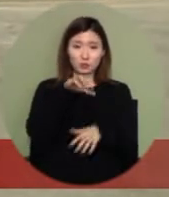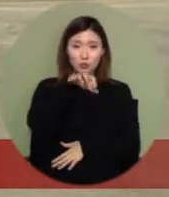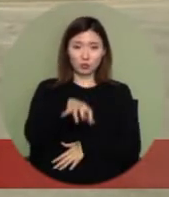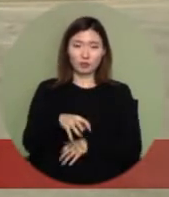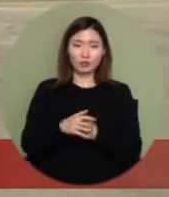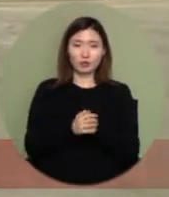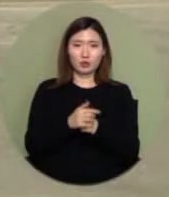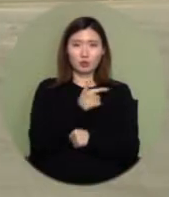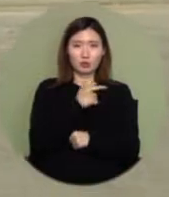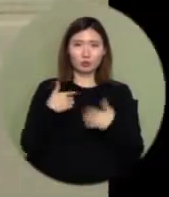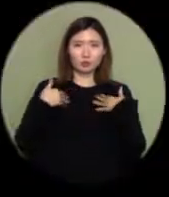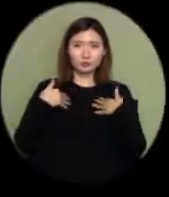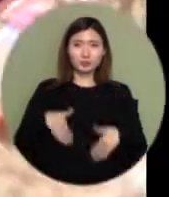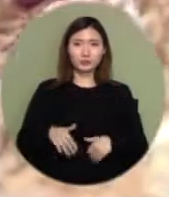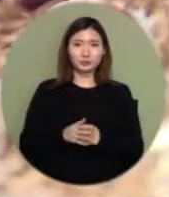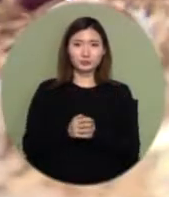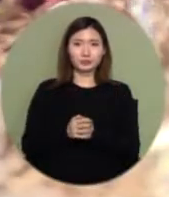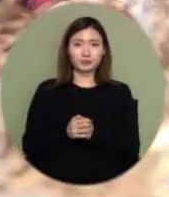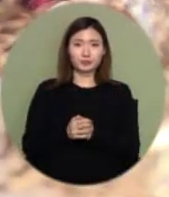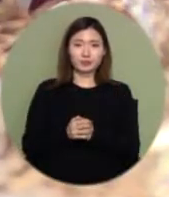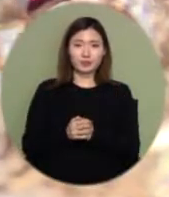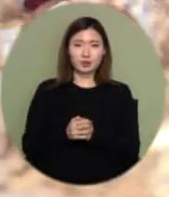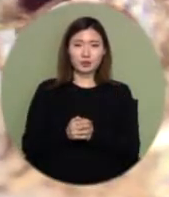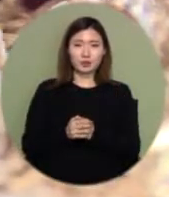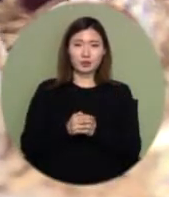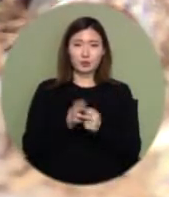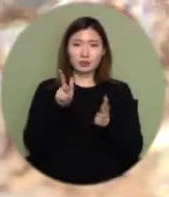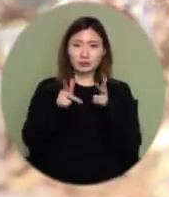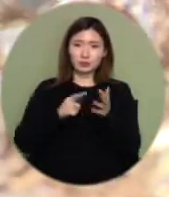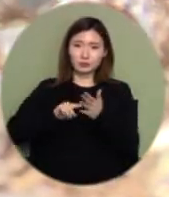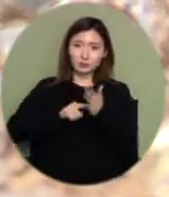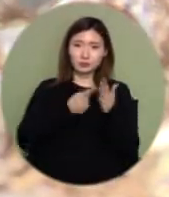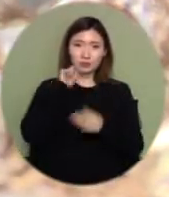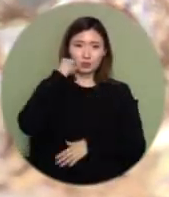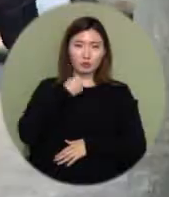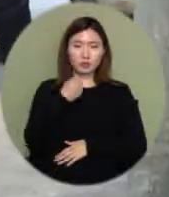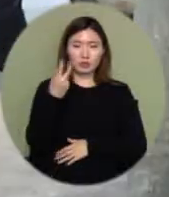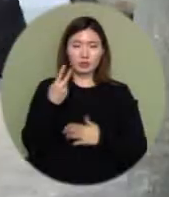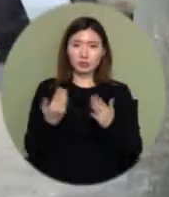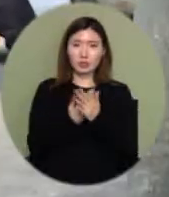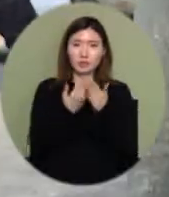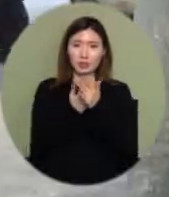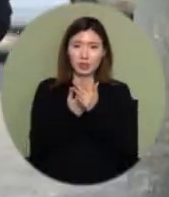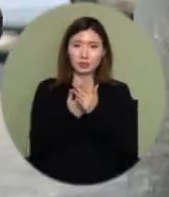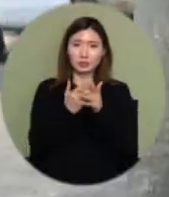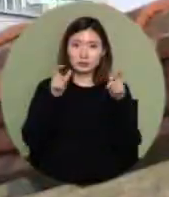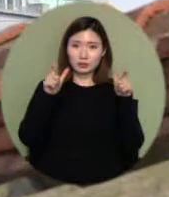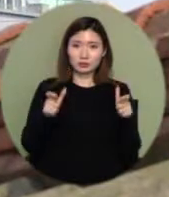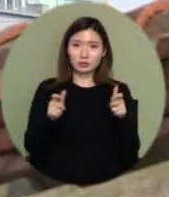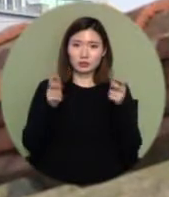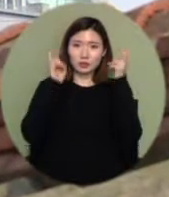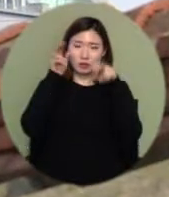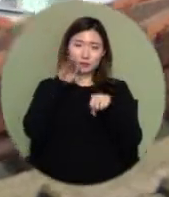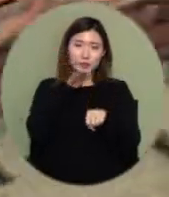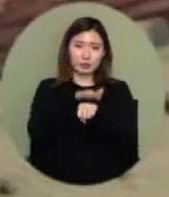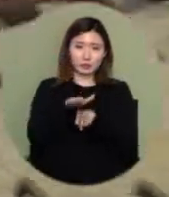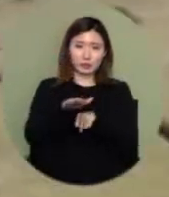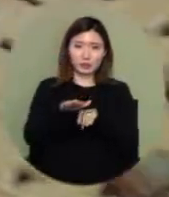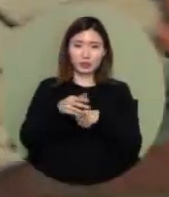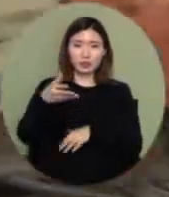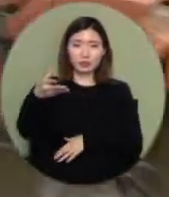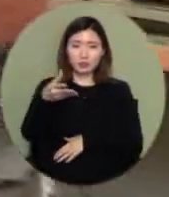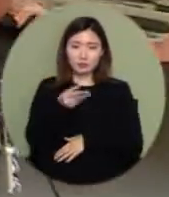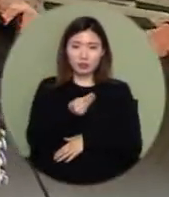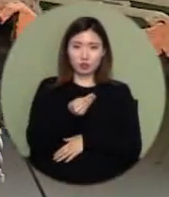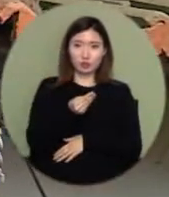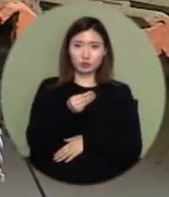너무 열악해 요 이렇게 사업추진이 어려운 재개발 재건축 지구의 기업형 임대주택 뉴 스테이 를